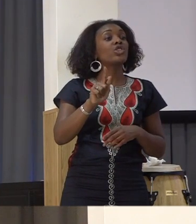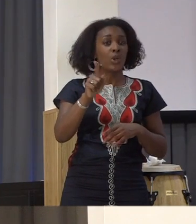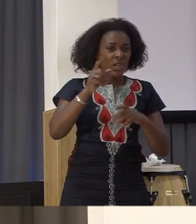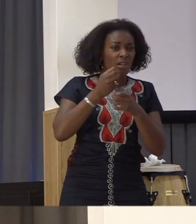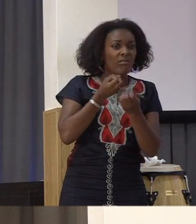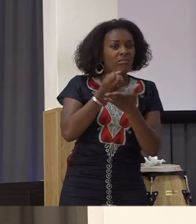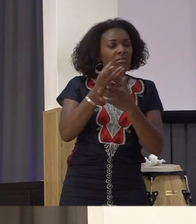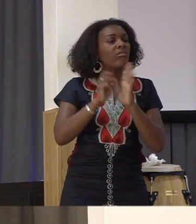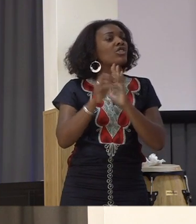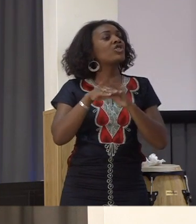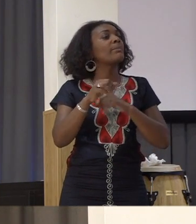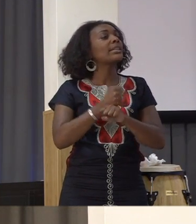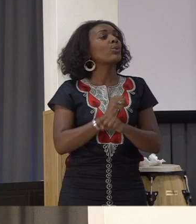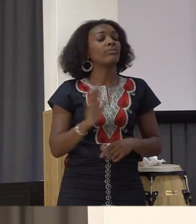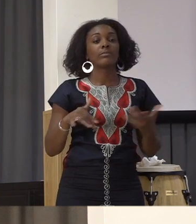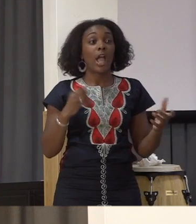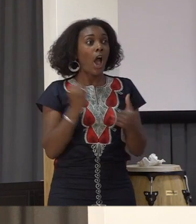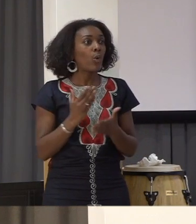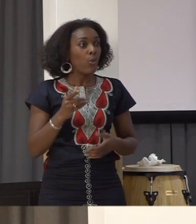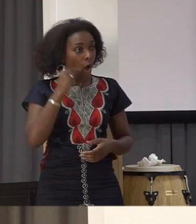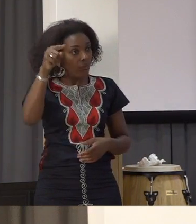Et là, d'un seul coup, il se met à chanter et à louer Dieu.